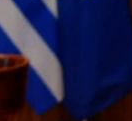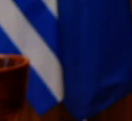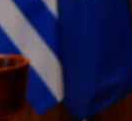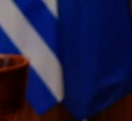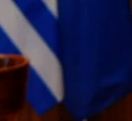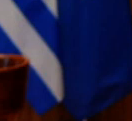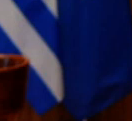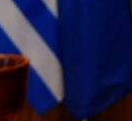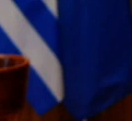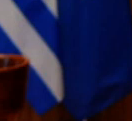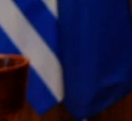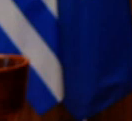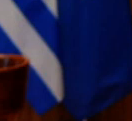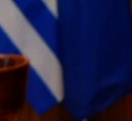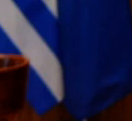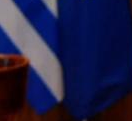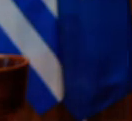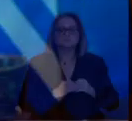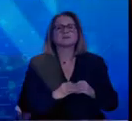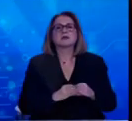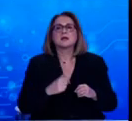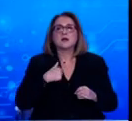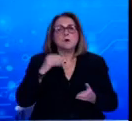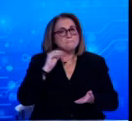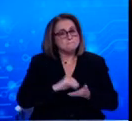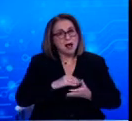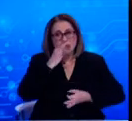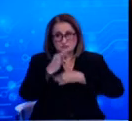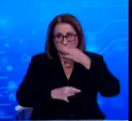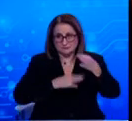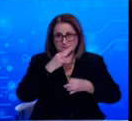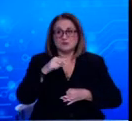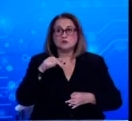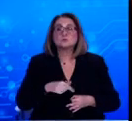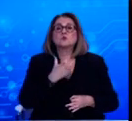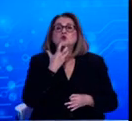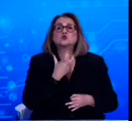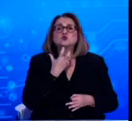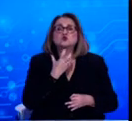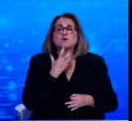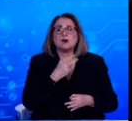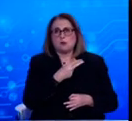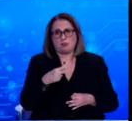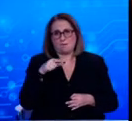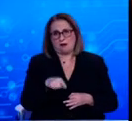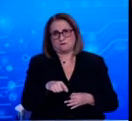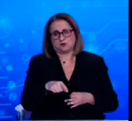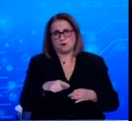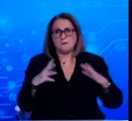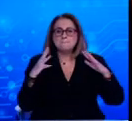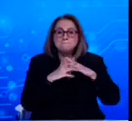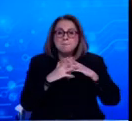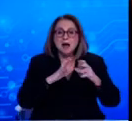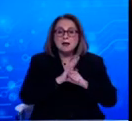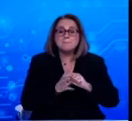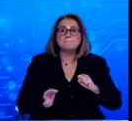Συμπολίτες μου, σας απευθύνομαι και πάλι σε μια κρίσιμη καμπή της μάχης με την πανδημία. Για το